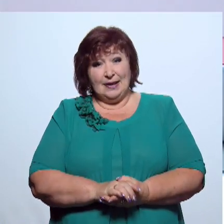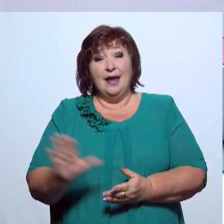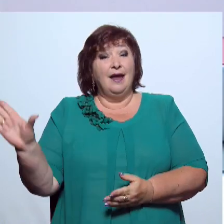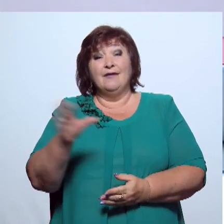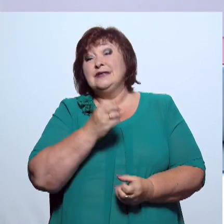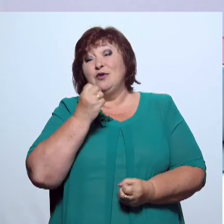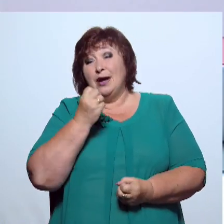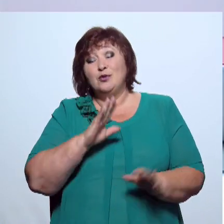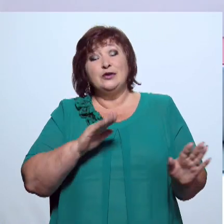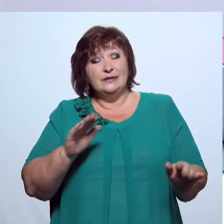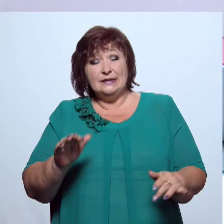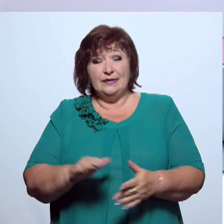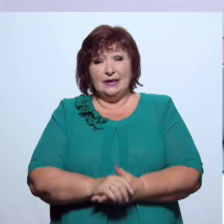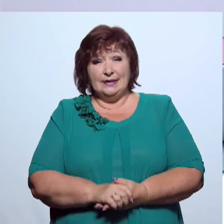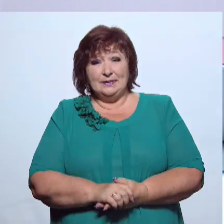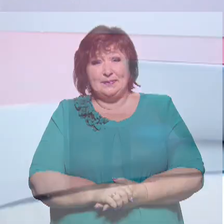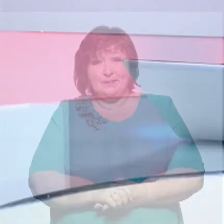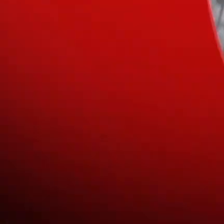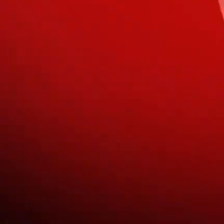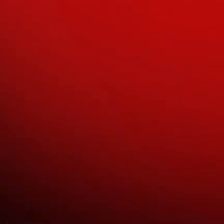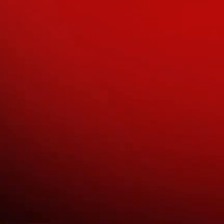На этом я с вами прощаюсь. Хороших новостей.